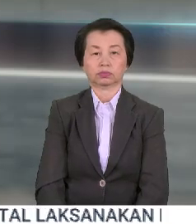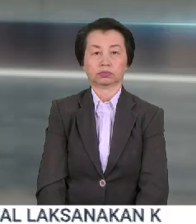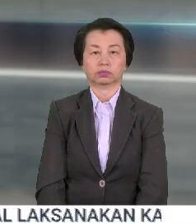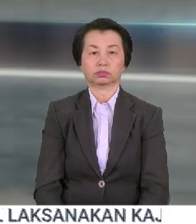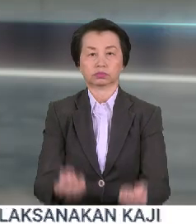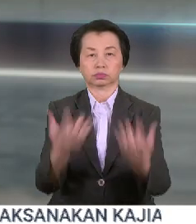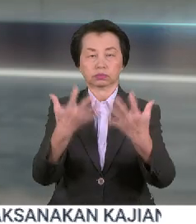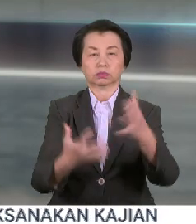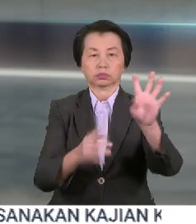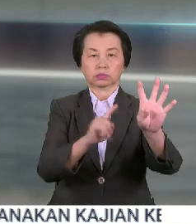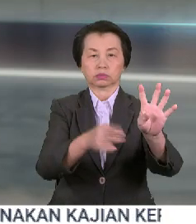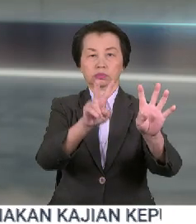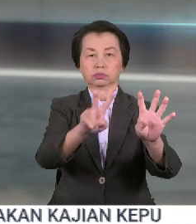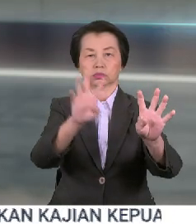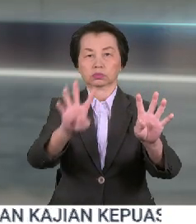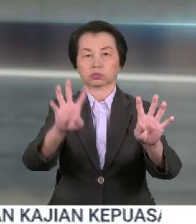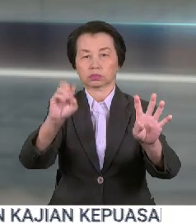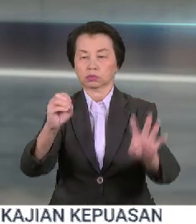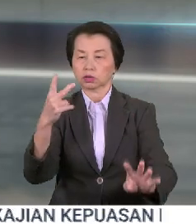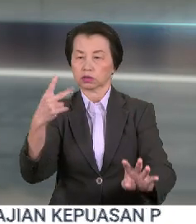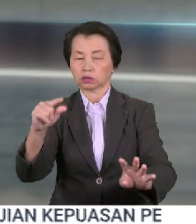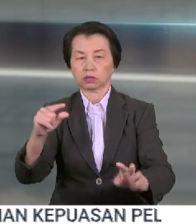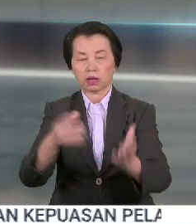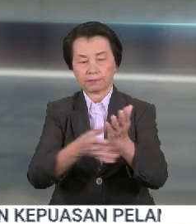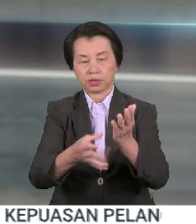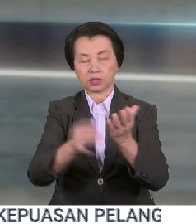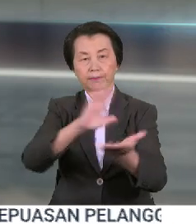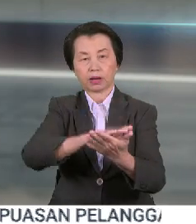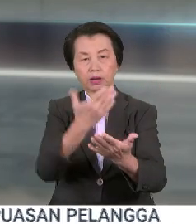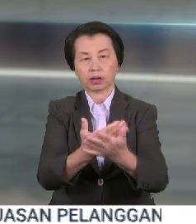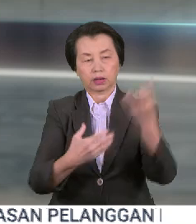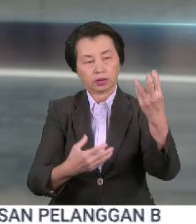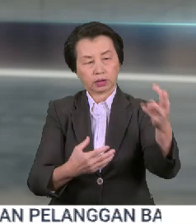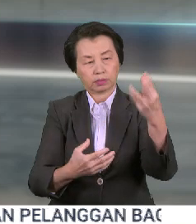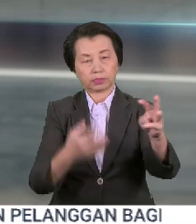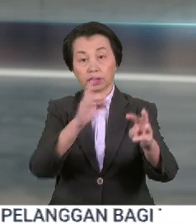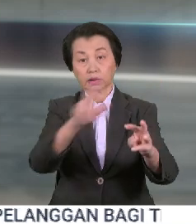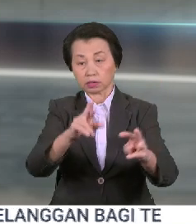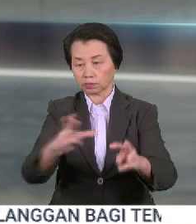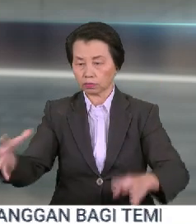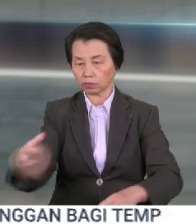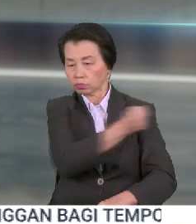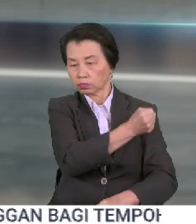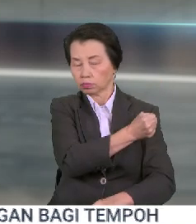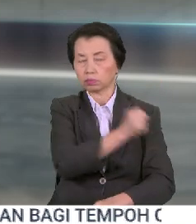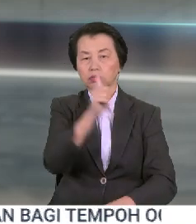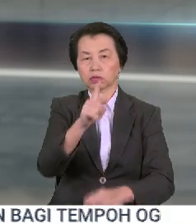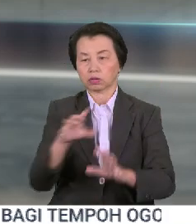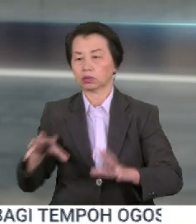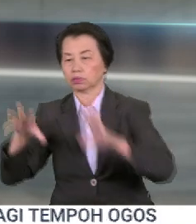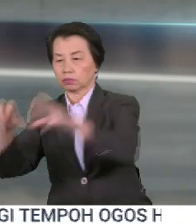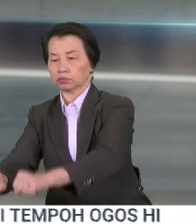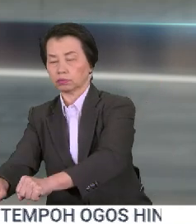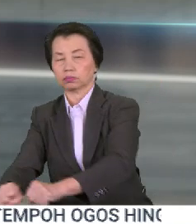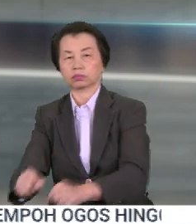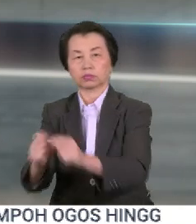sebanyak 4240 kg minyak masak bernilai lebih 16.000 Ringgit disita dalam satu serbuan